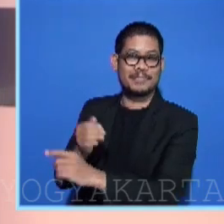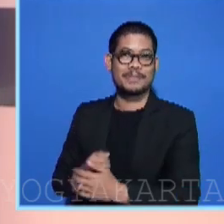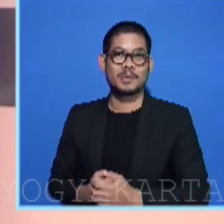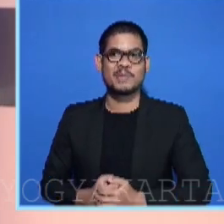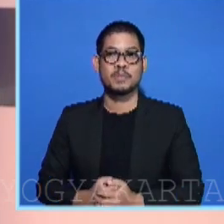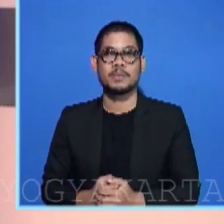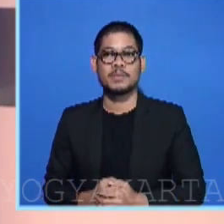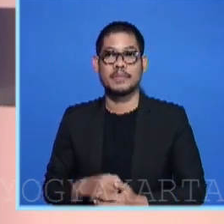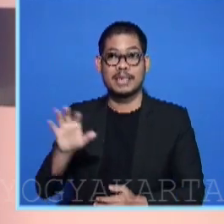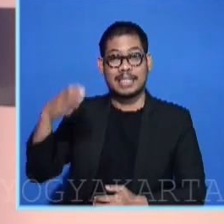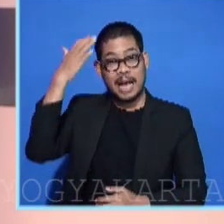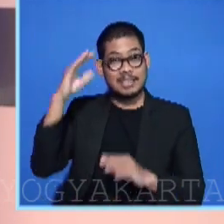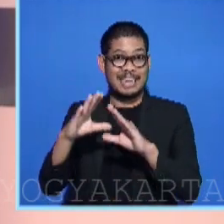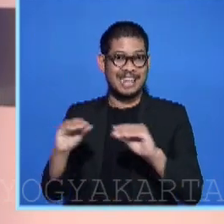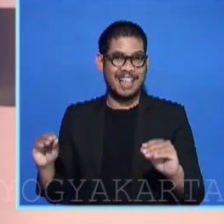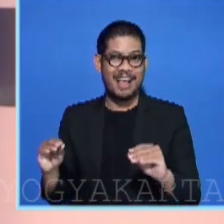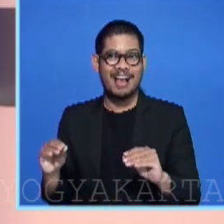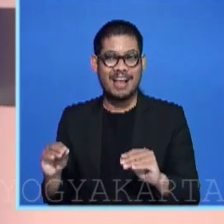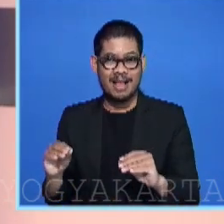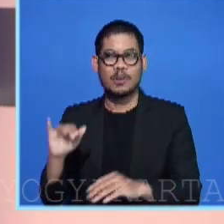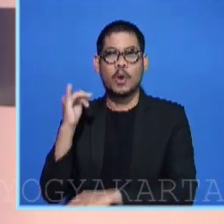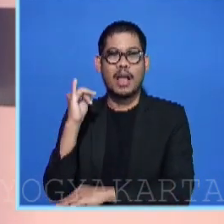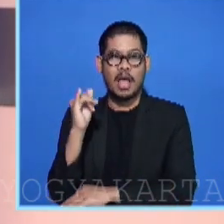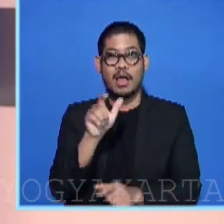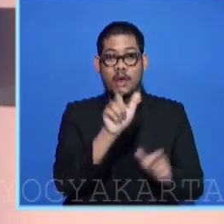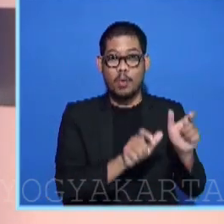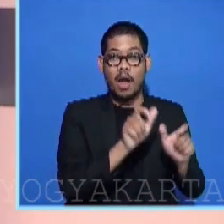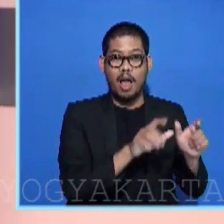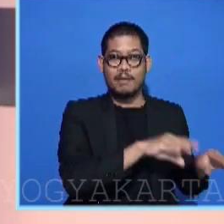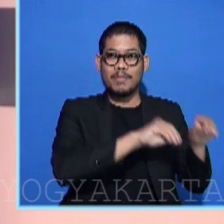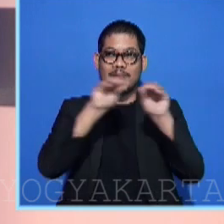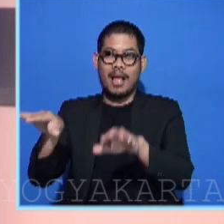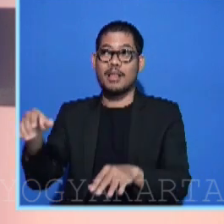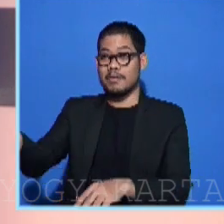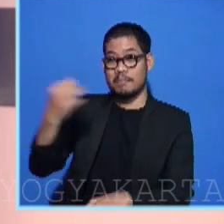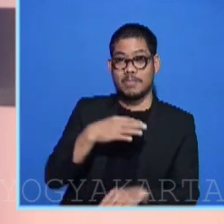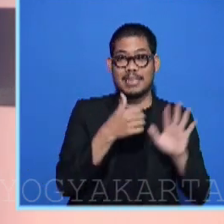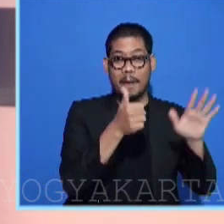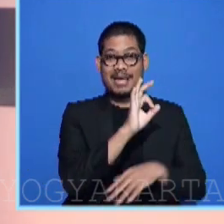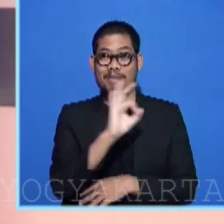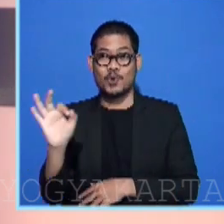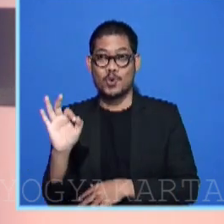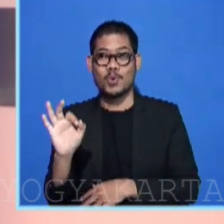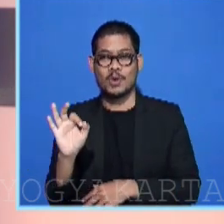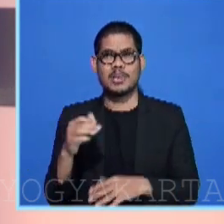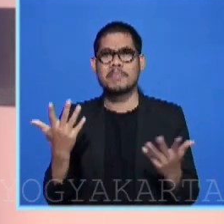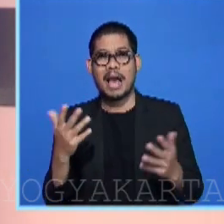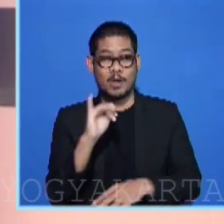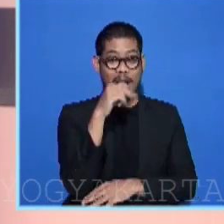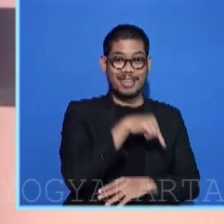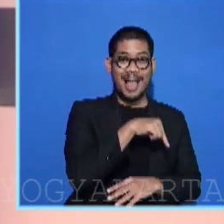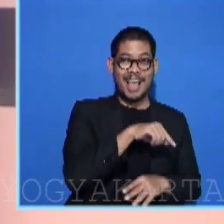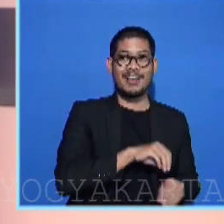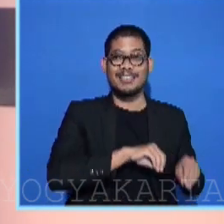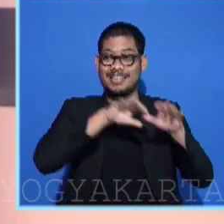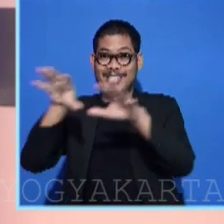Dinas Tenaga Kerja dan Transmigrasi DIY membantah kabar 6000 transmigran asal Yogyakarta akan dikirim ke